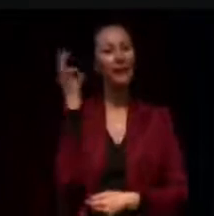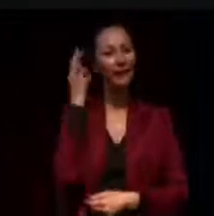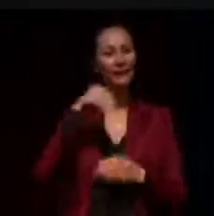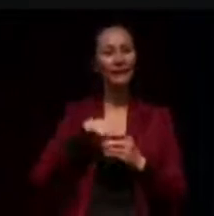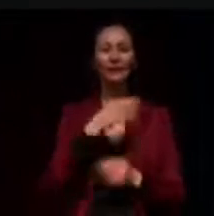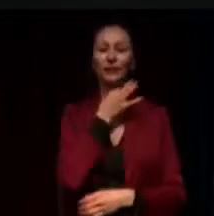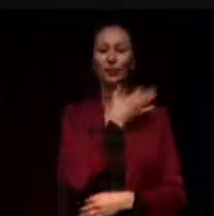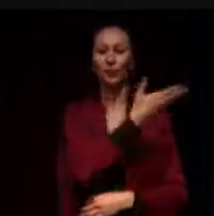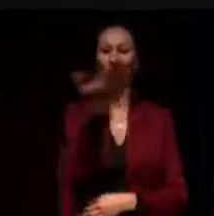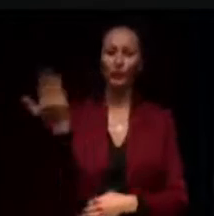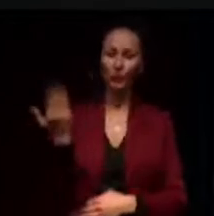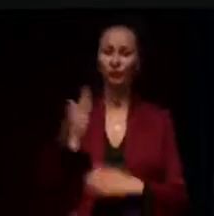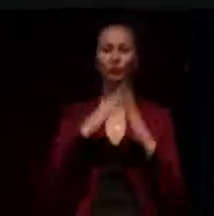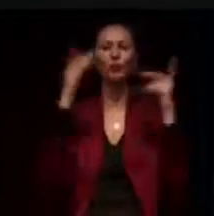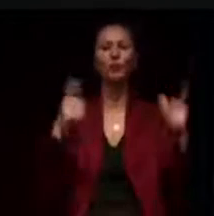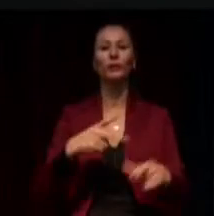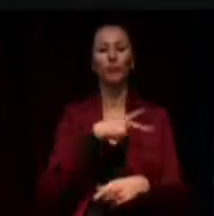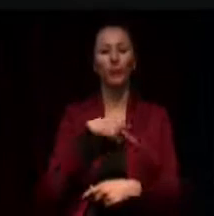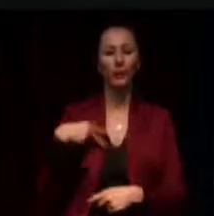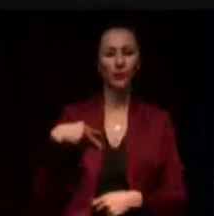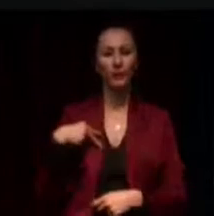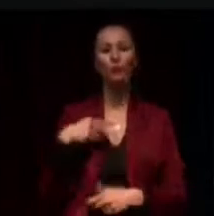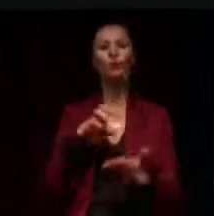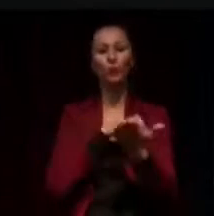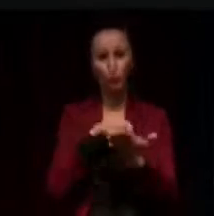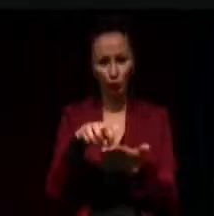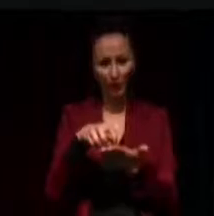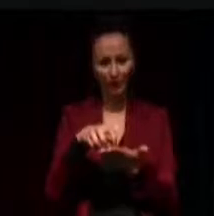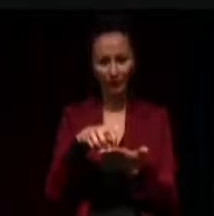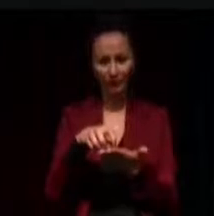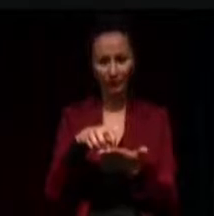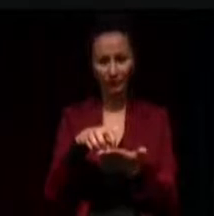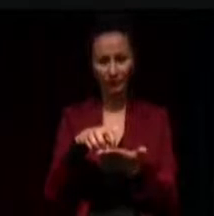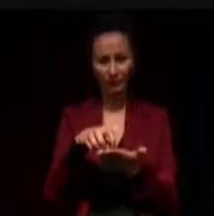için teşekkür ediyorum. Büyükşehir Belediye'mizin bütçesinin